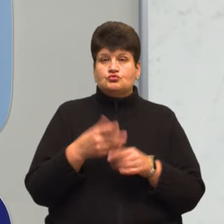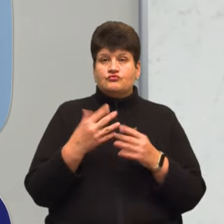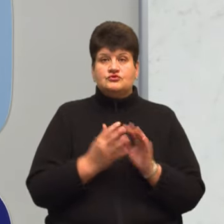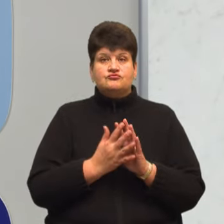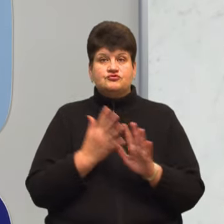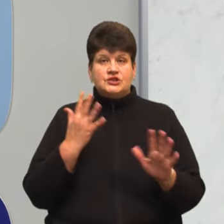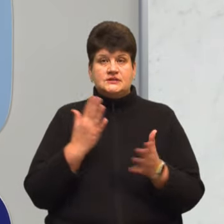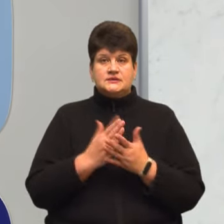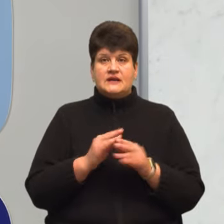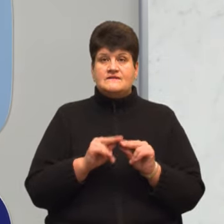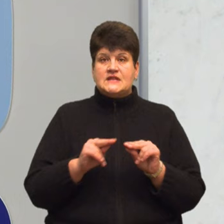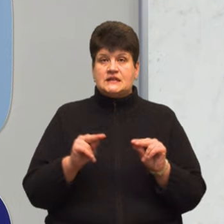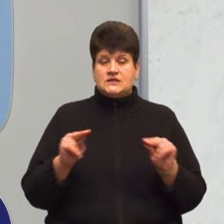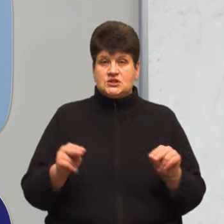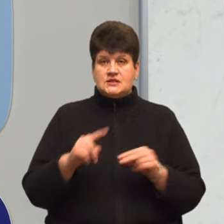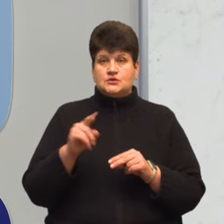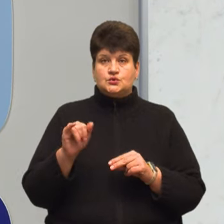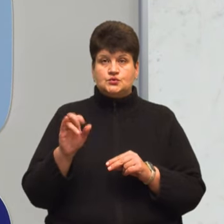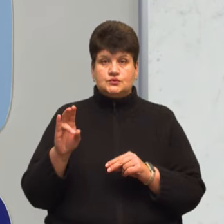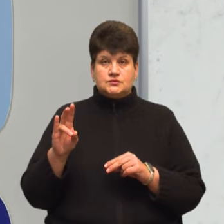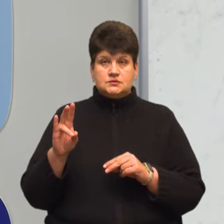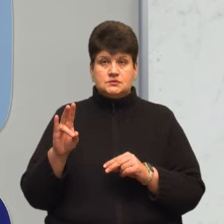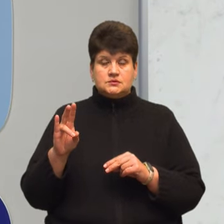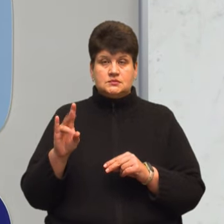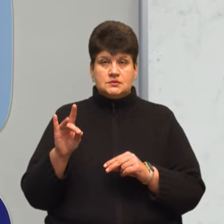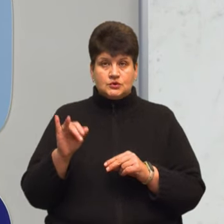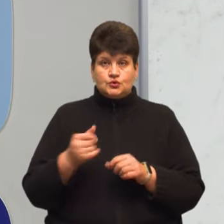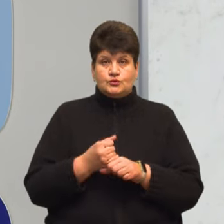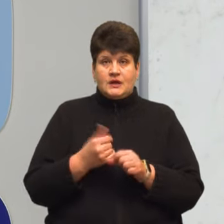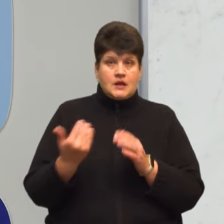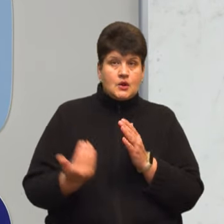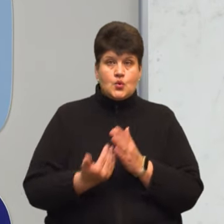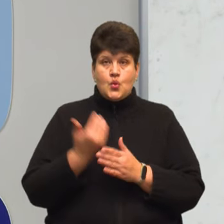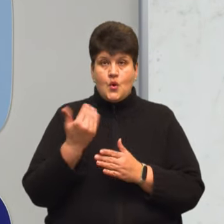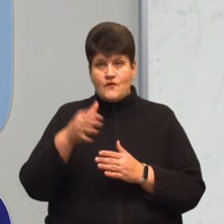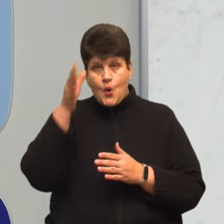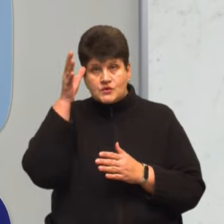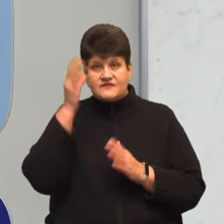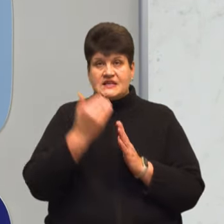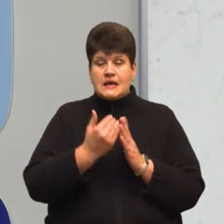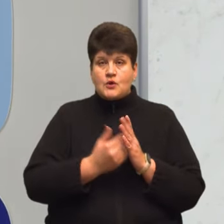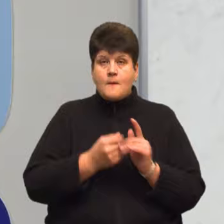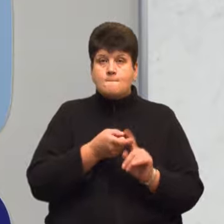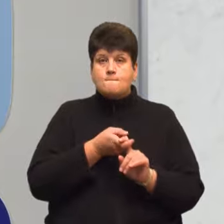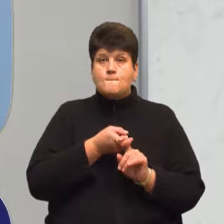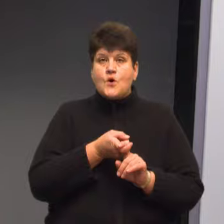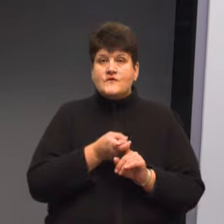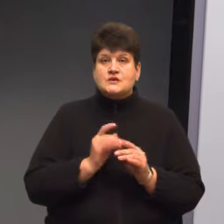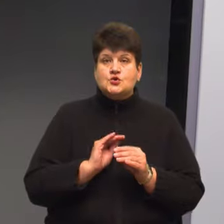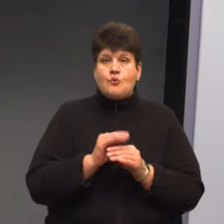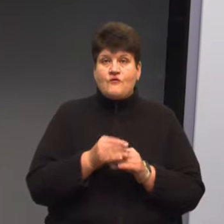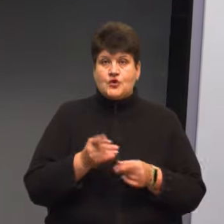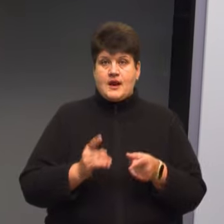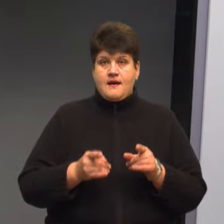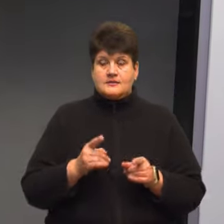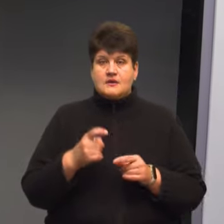викладачі західного національного університету для того щоб розробляти якісь нові освітні програми пов'язані з доповненою реальністю